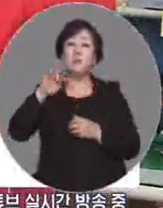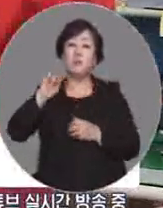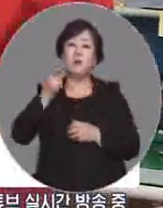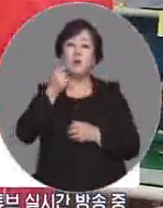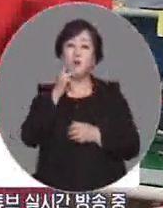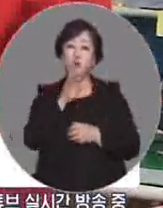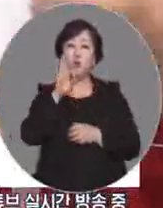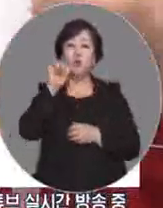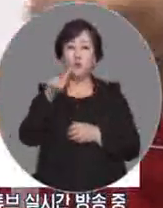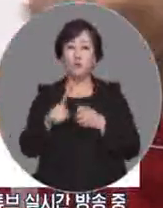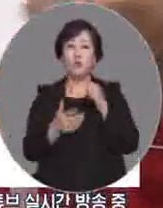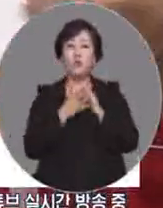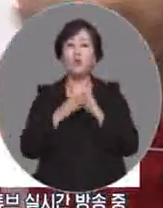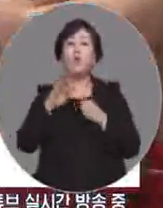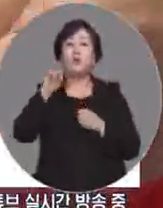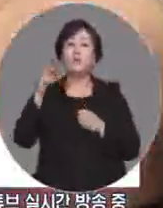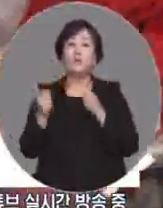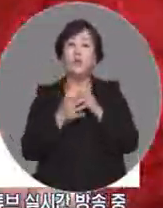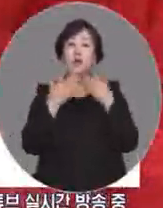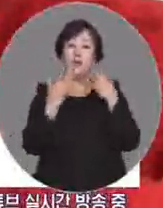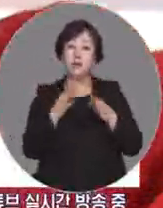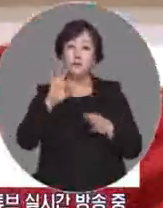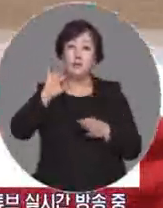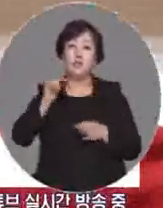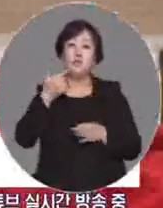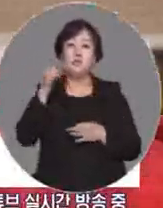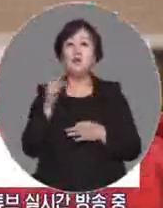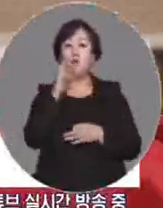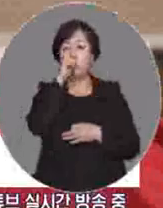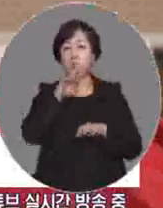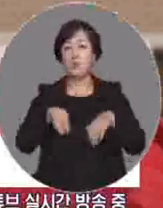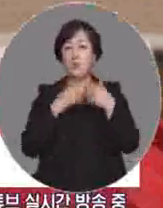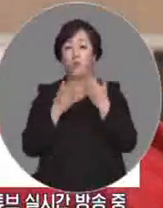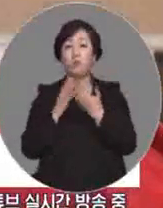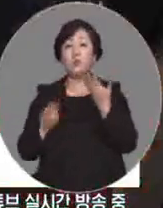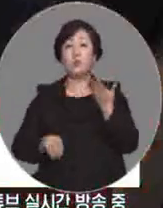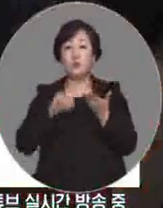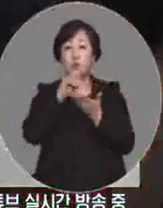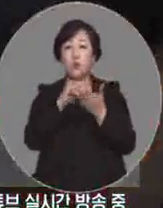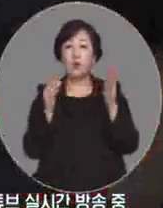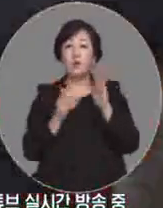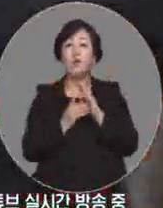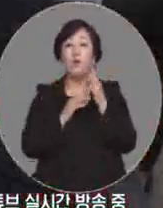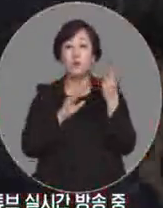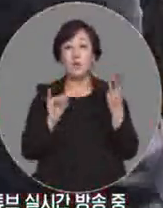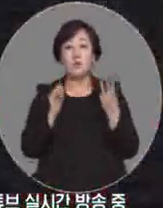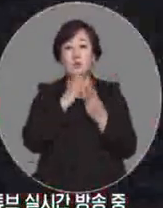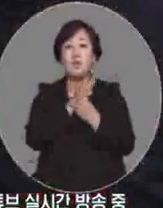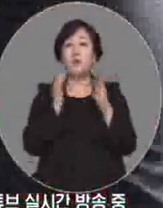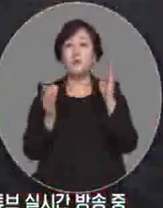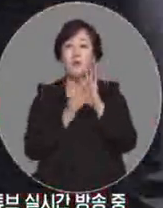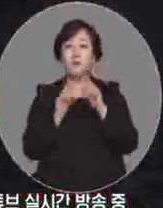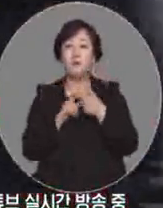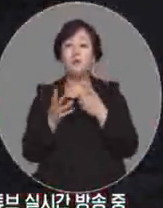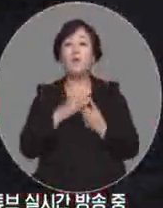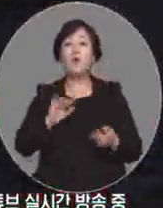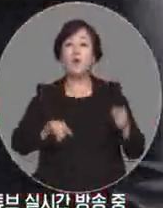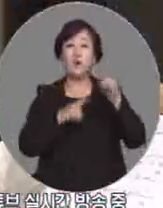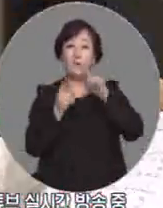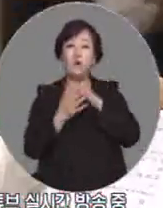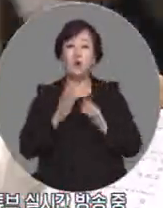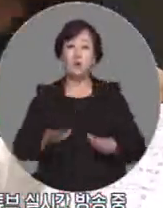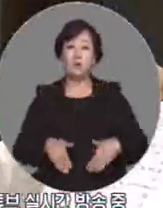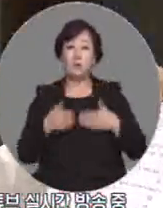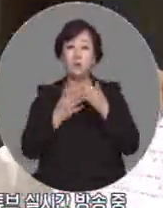후보와 진보당 김진석 후보도 오전에 등록을 마쳤습니다. 세 명의 후보들은 코로나 극복과 남구